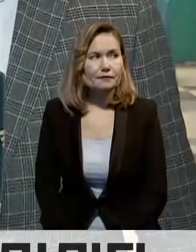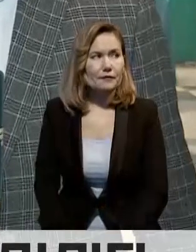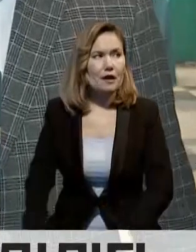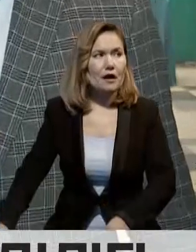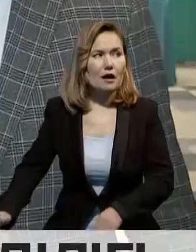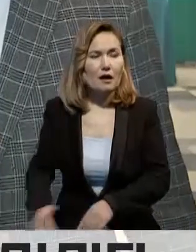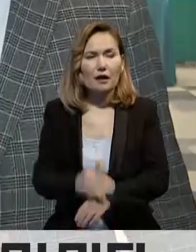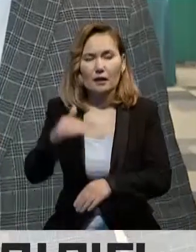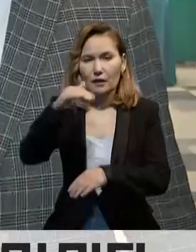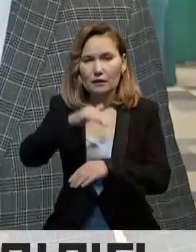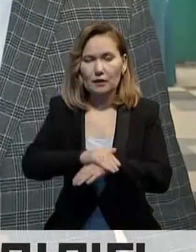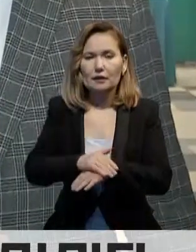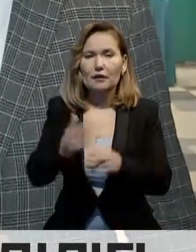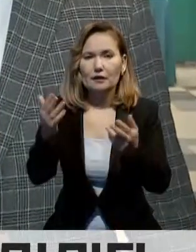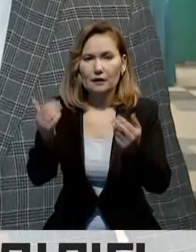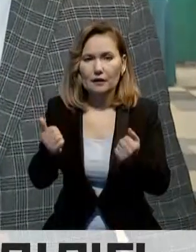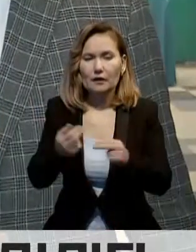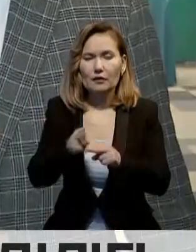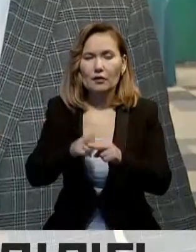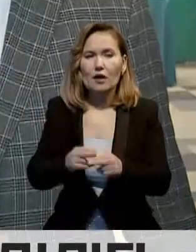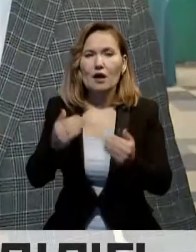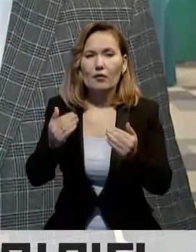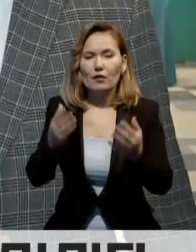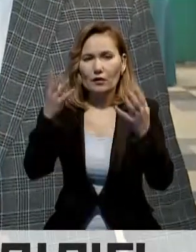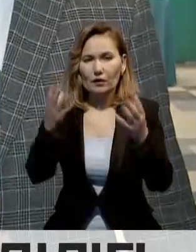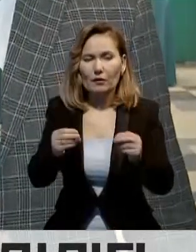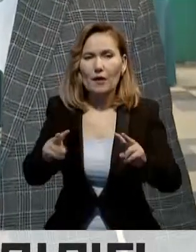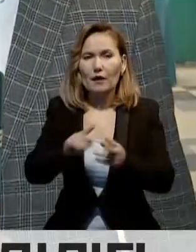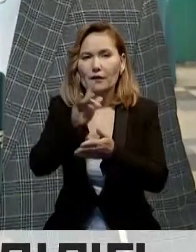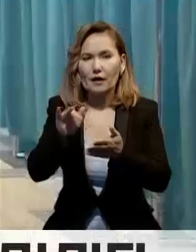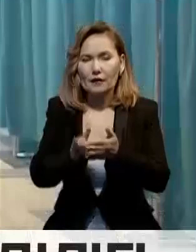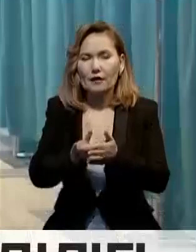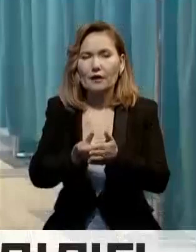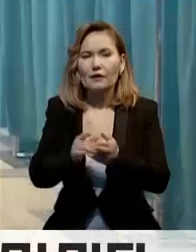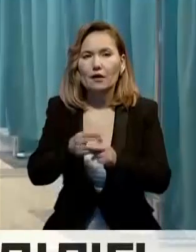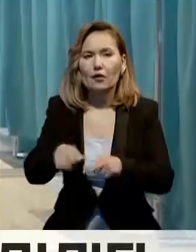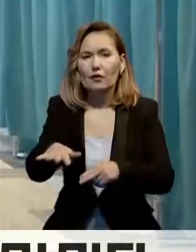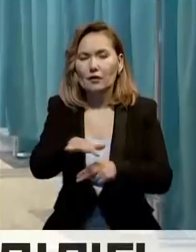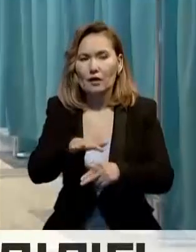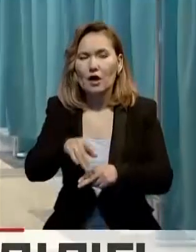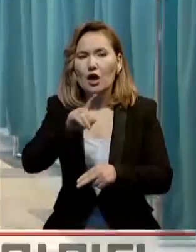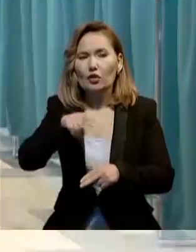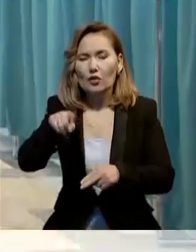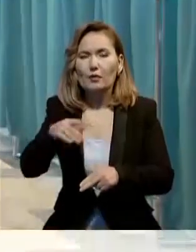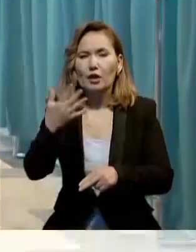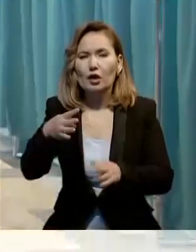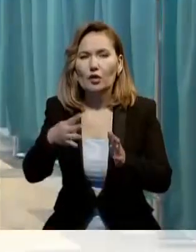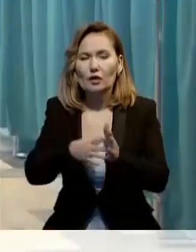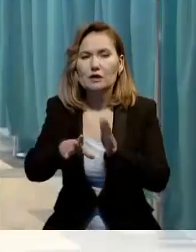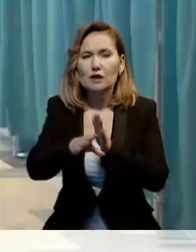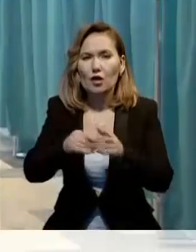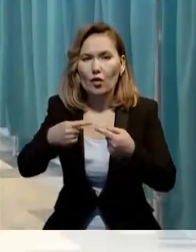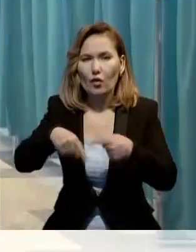кеш. Қайырлы кеш, азамат. Біз қазір Астана қаласының Алматы ауданына қарасты нөмірі 59-шы сайлау учаскесінде